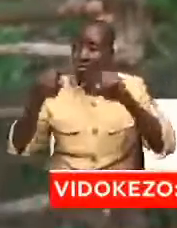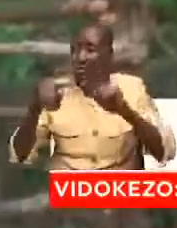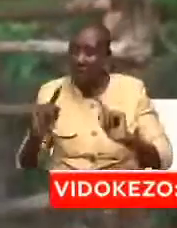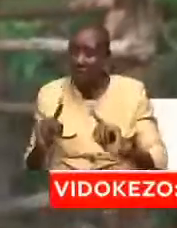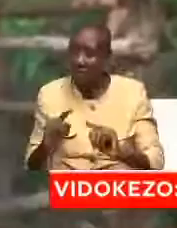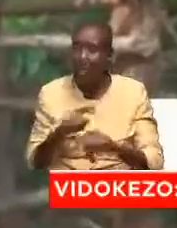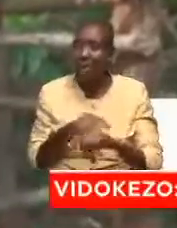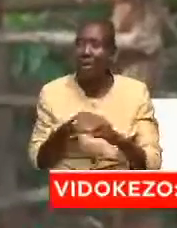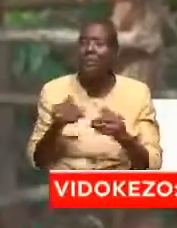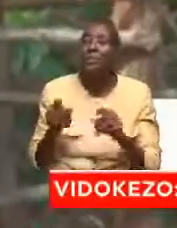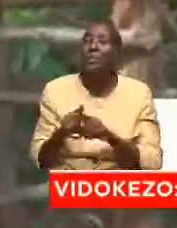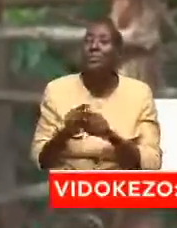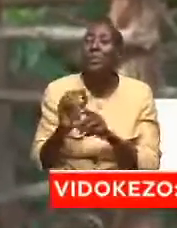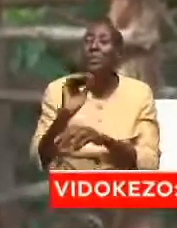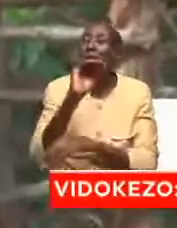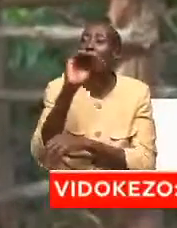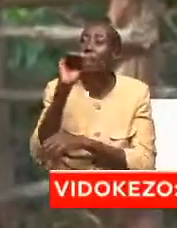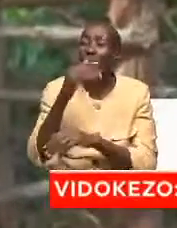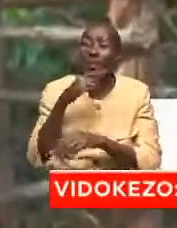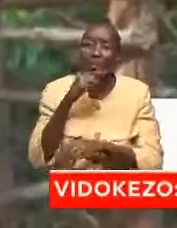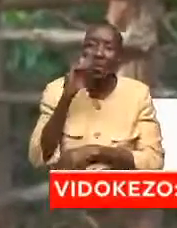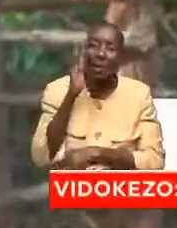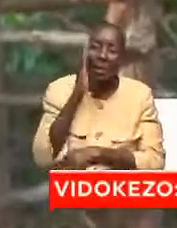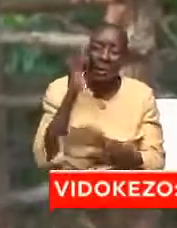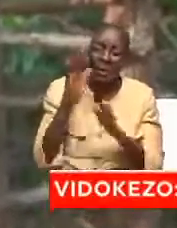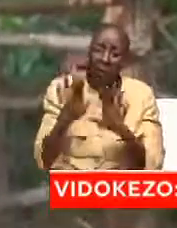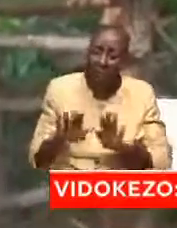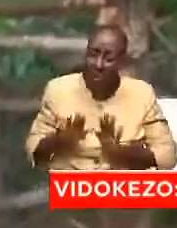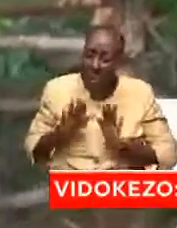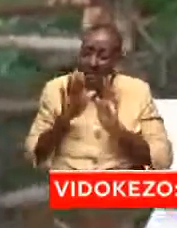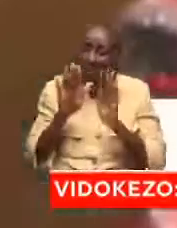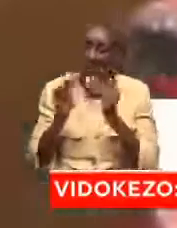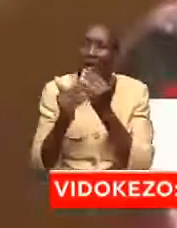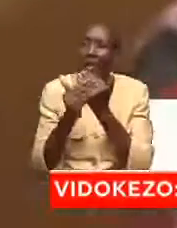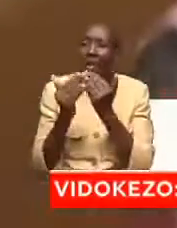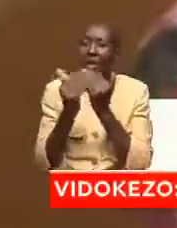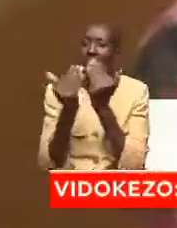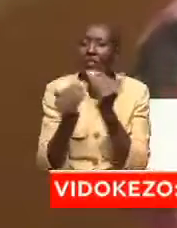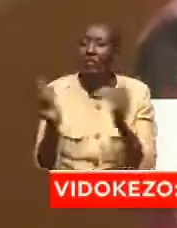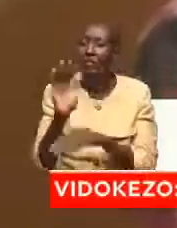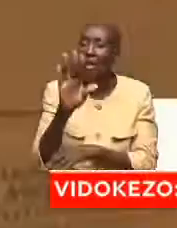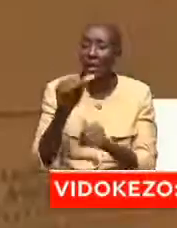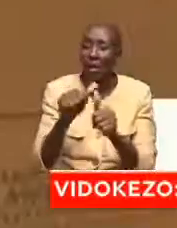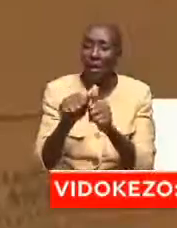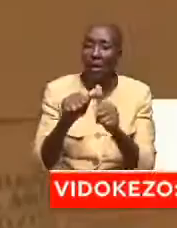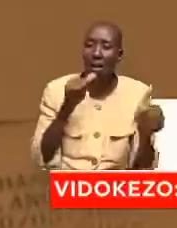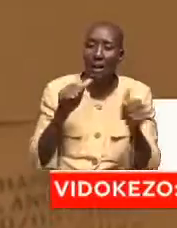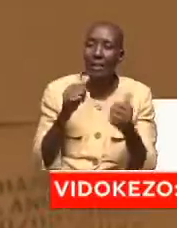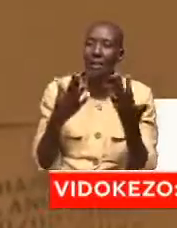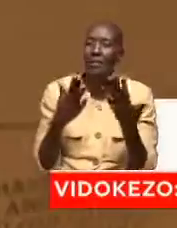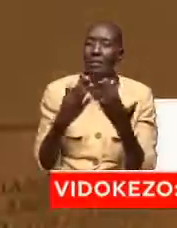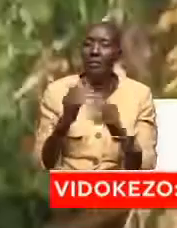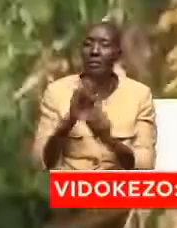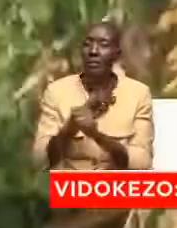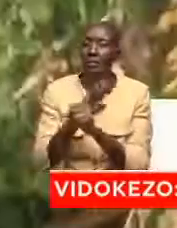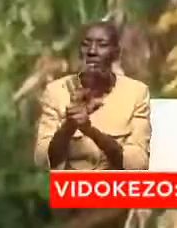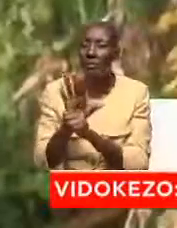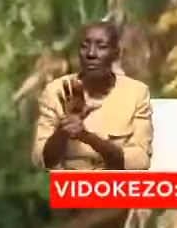Bitanguli amewarai wazazi kumakinika katika kuwalinda wanao dhidi ya maambukizi ya COVID-19.